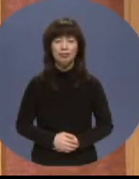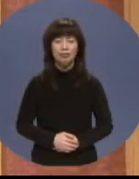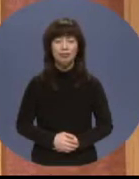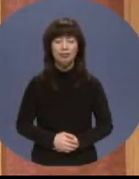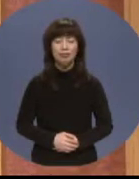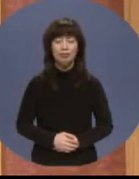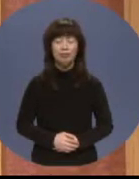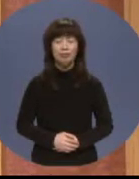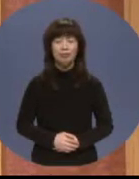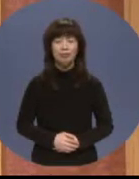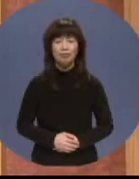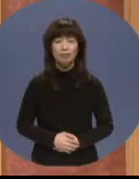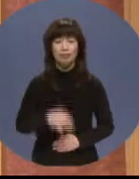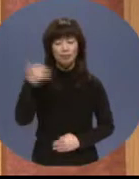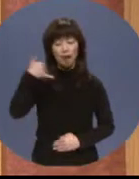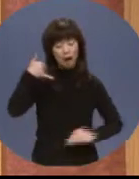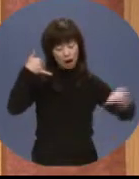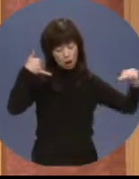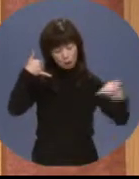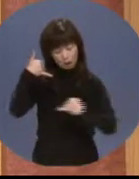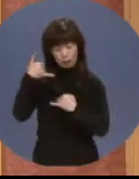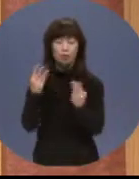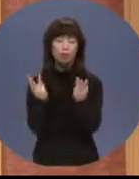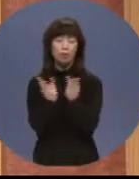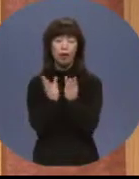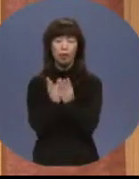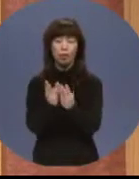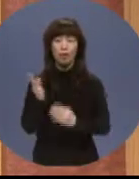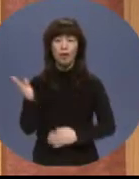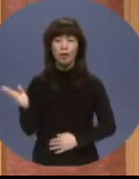。なおファックス